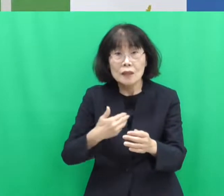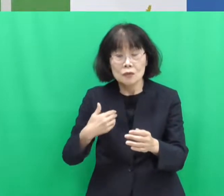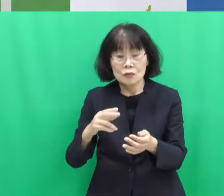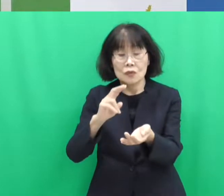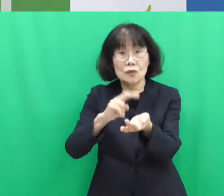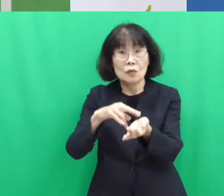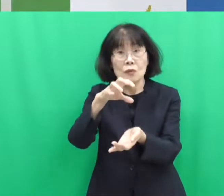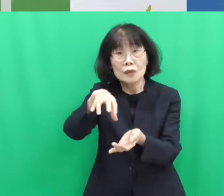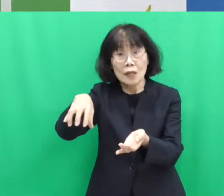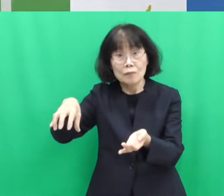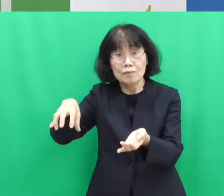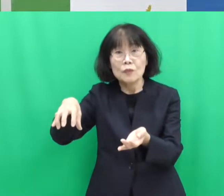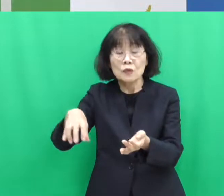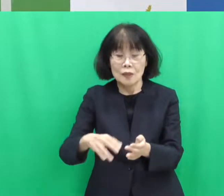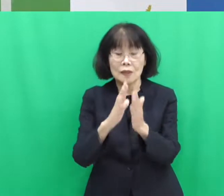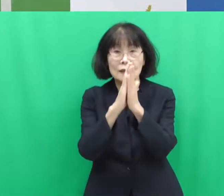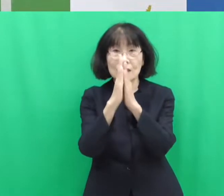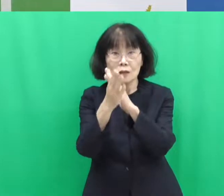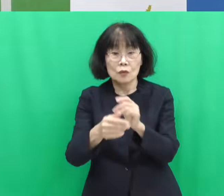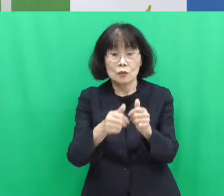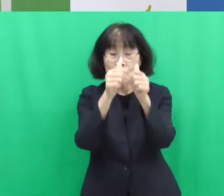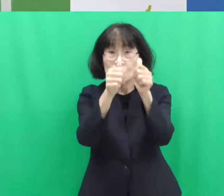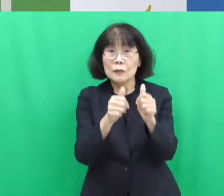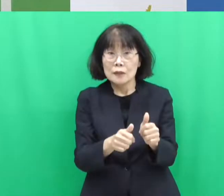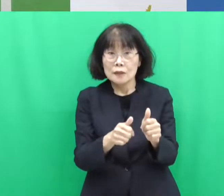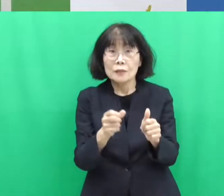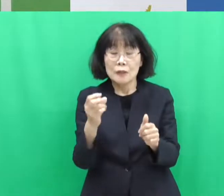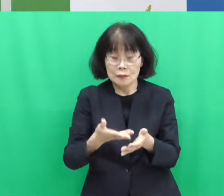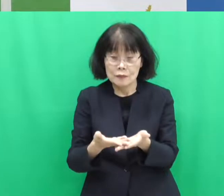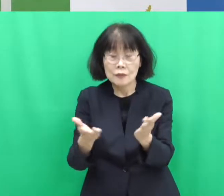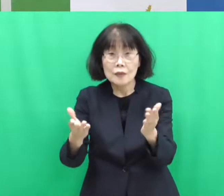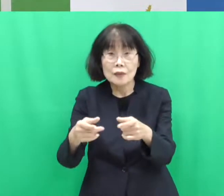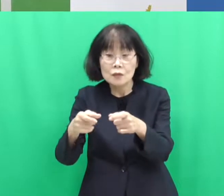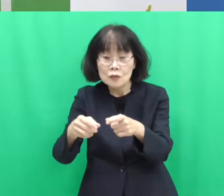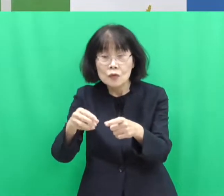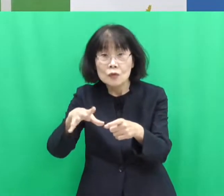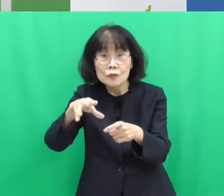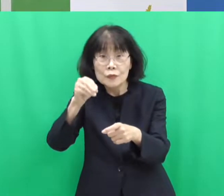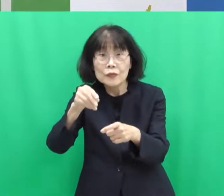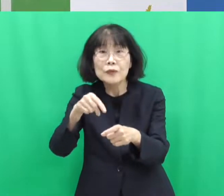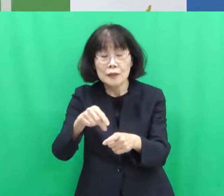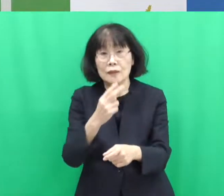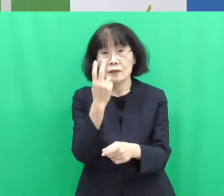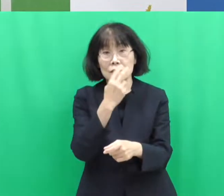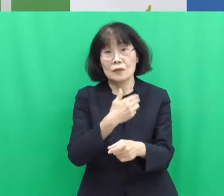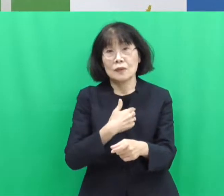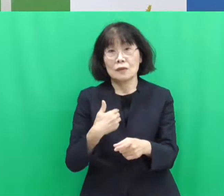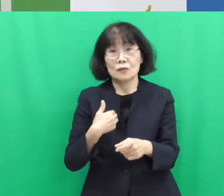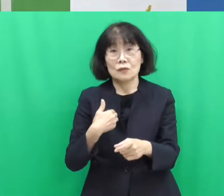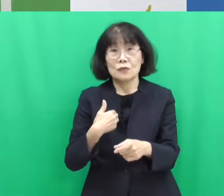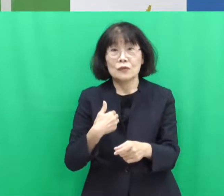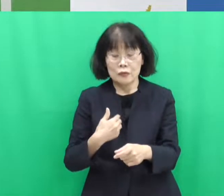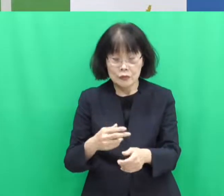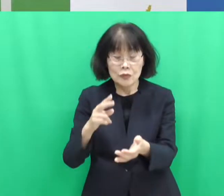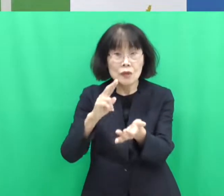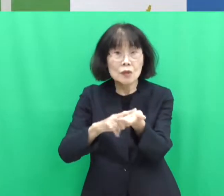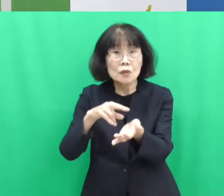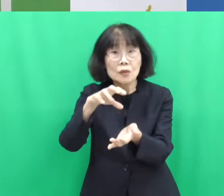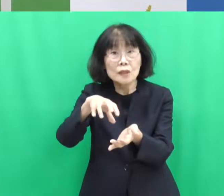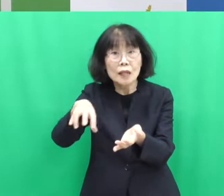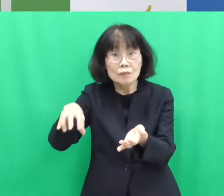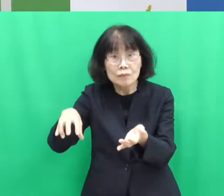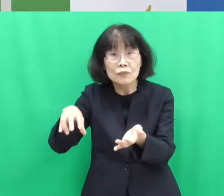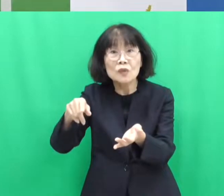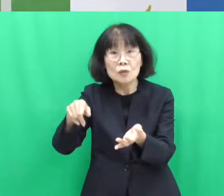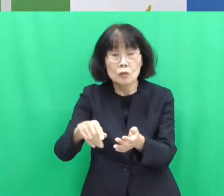は県のホームページに掲載しており、お配りした資料の QR コードからご確認いただきます。なお医療機関の情報は